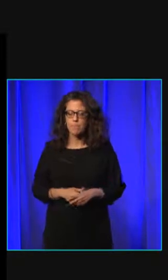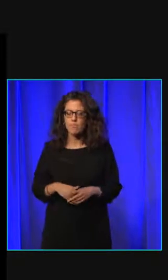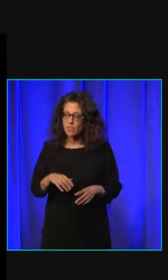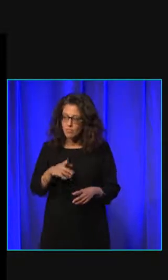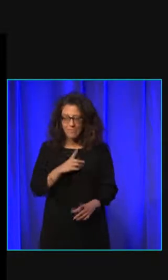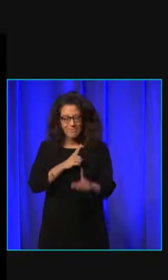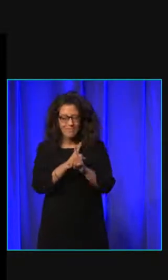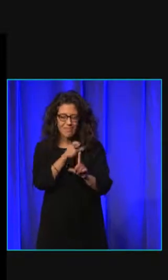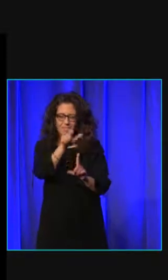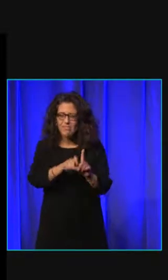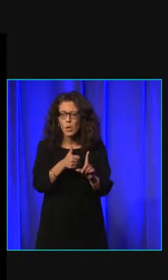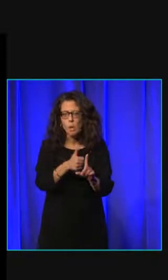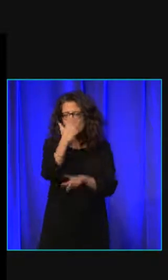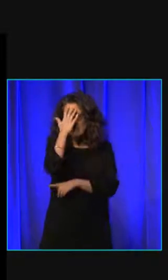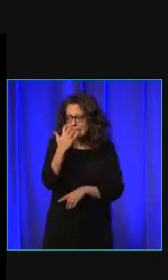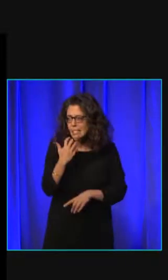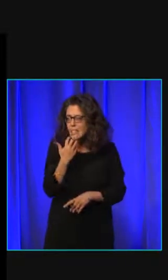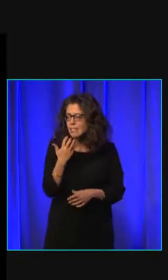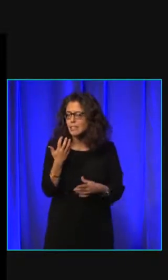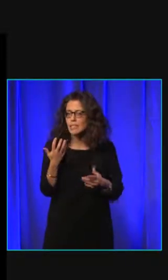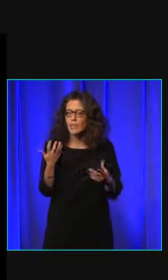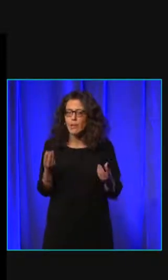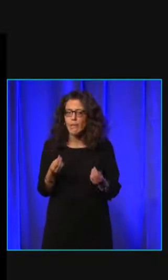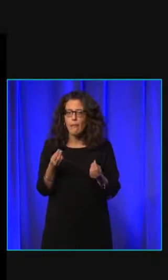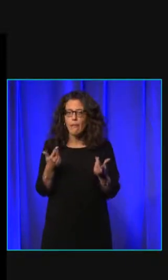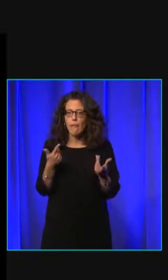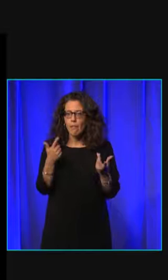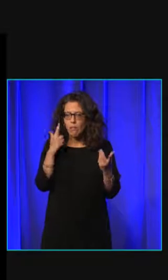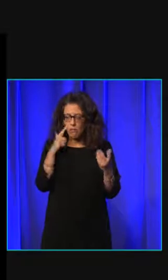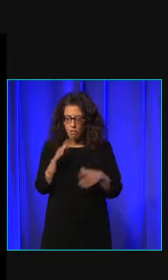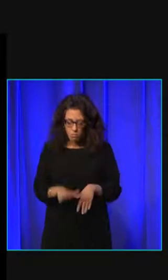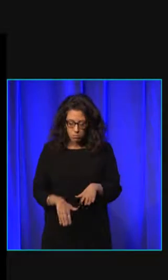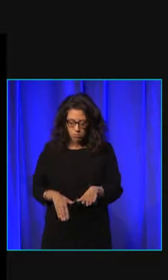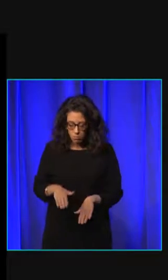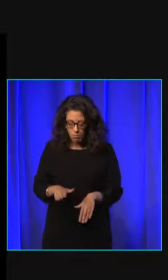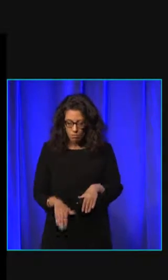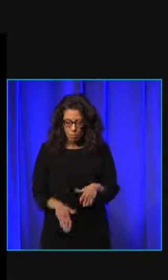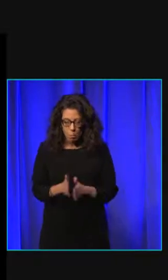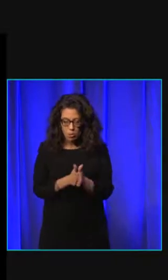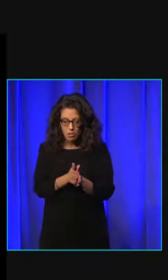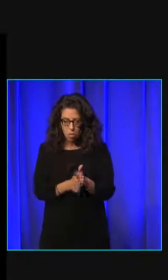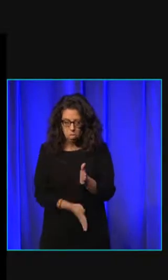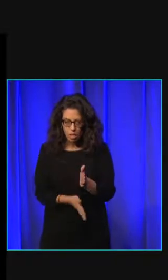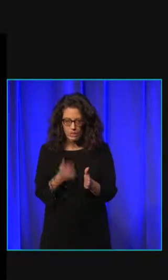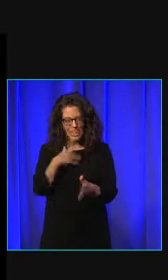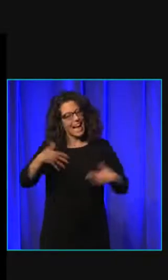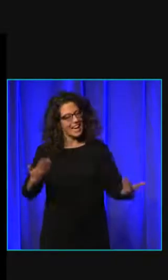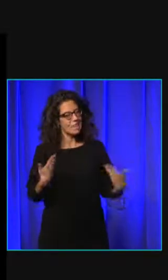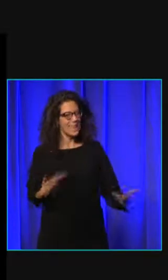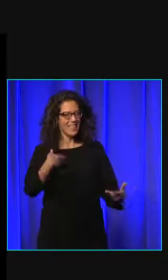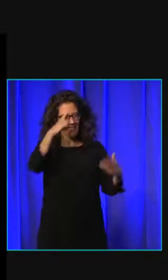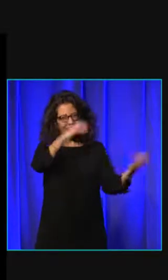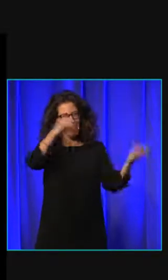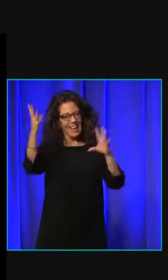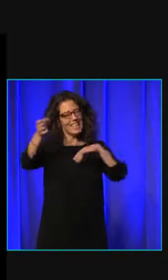en étant, entre guillemets, tristes, je dirais, entraînant les pieds, etc., je ne vais pas leur demander: allez, maintenant, vous allez simuler